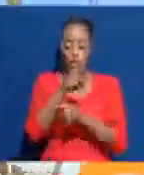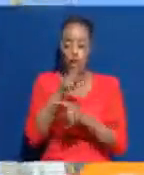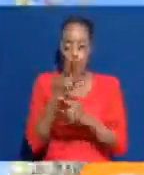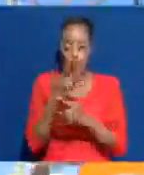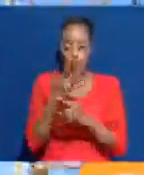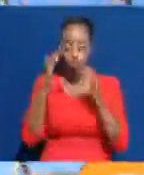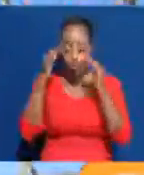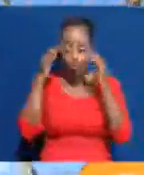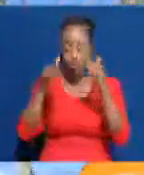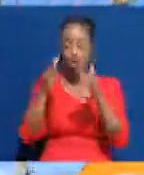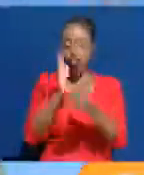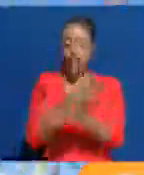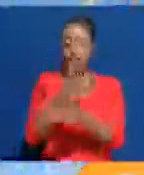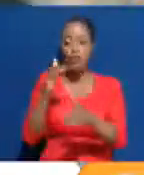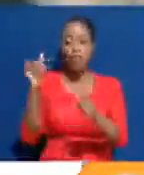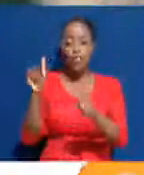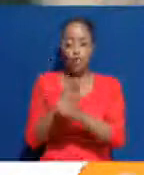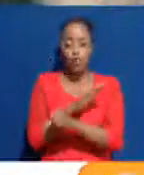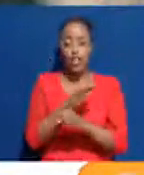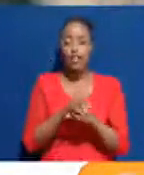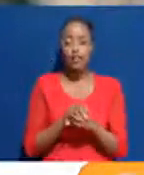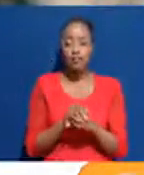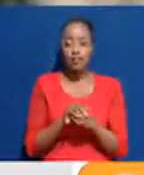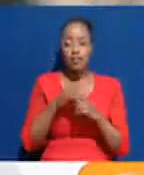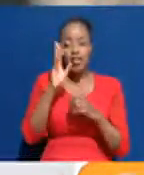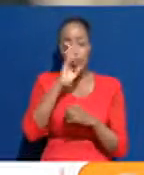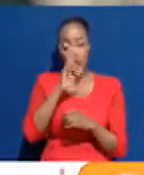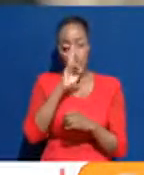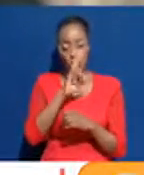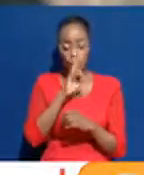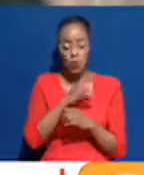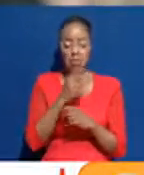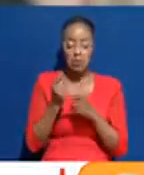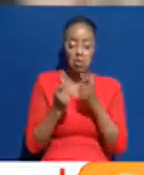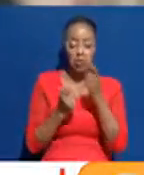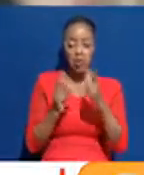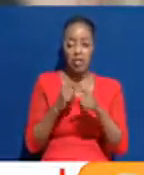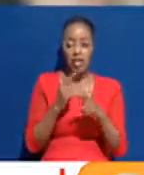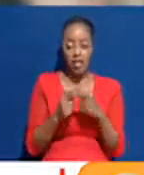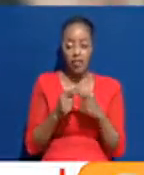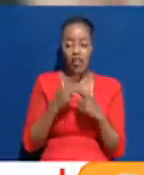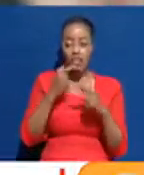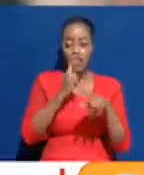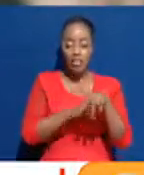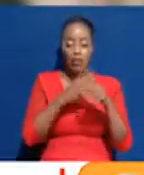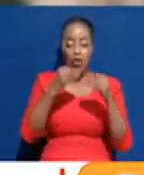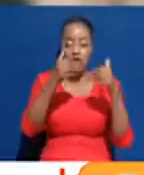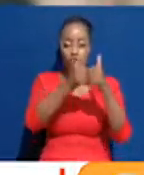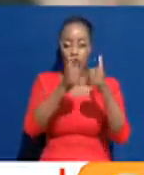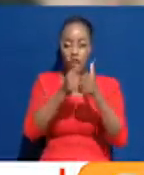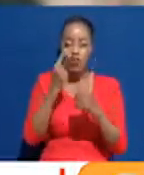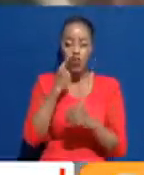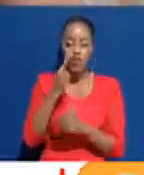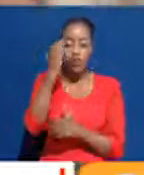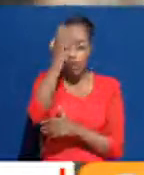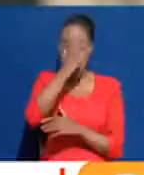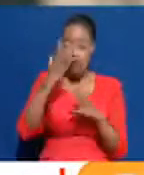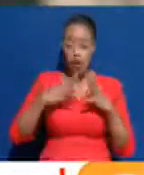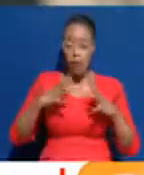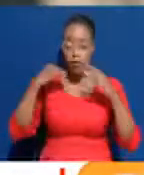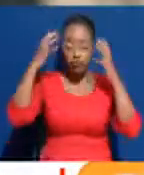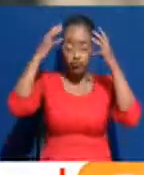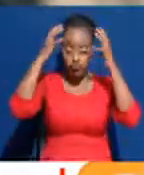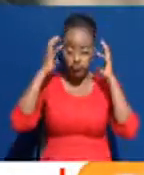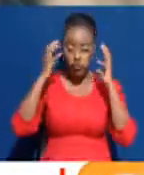kuingilia taaluma hiyo kikamilifu. Kimzaa tu. Huwa tukienda magame unaangata Europe, wachezaji wanavaa